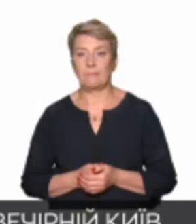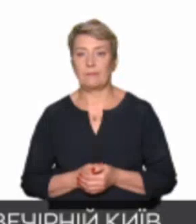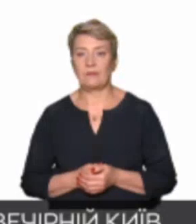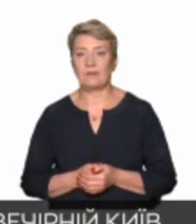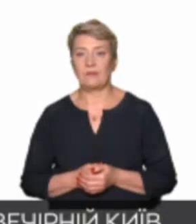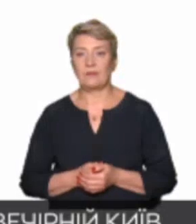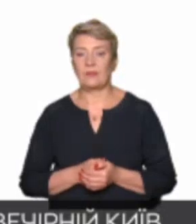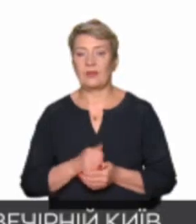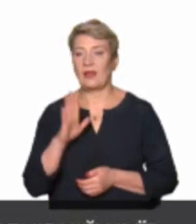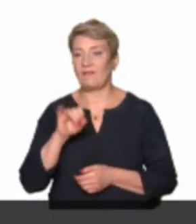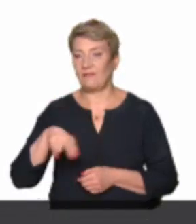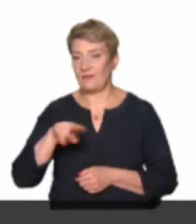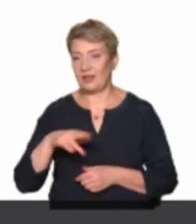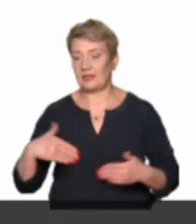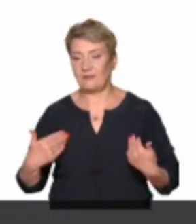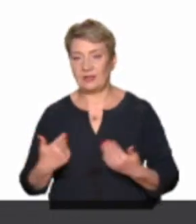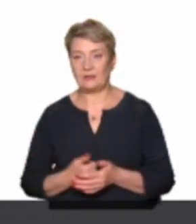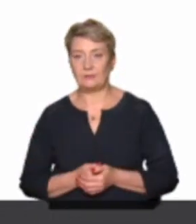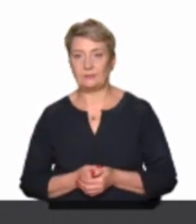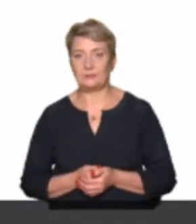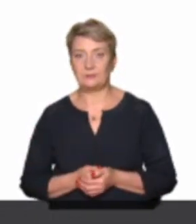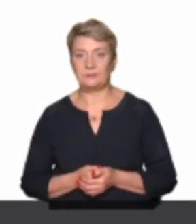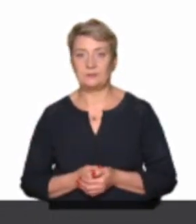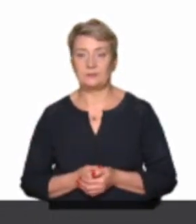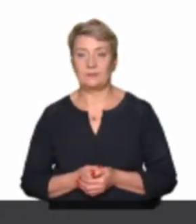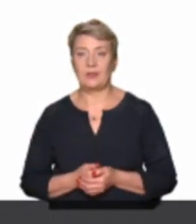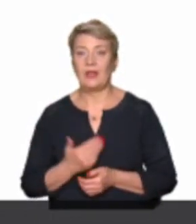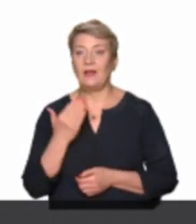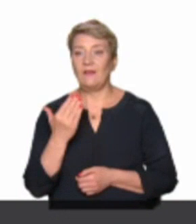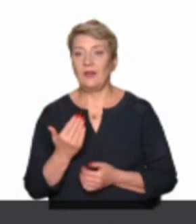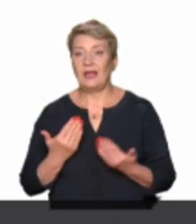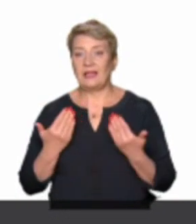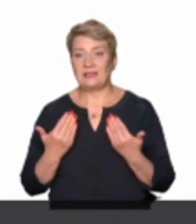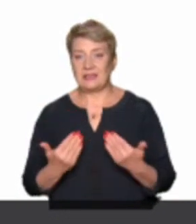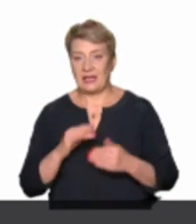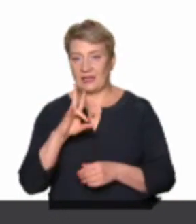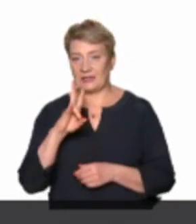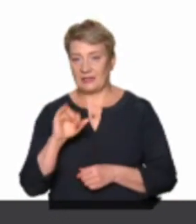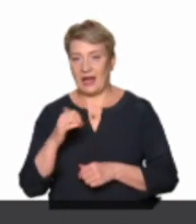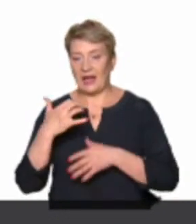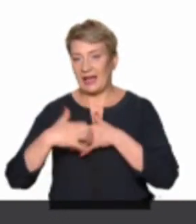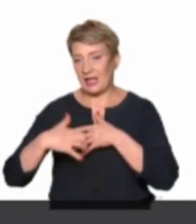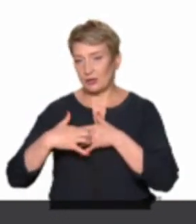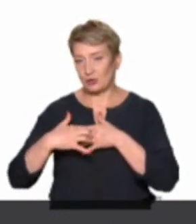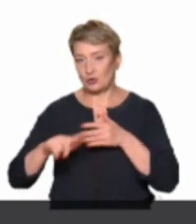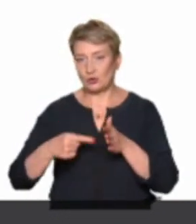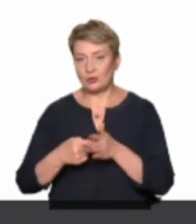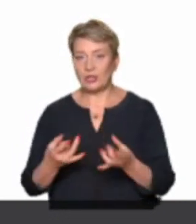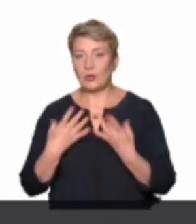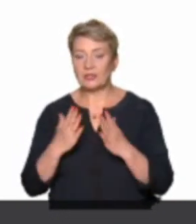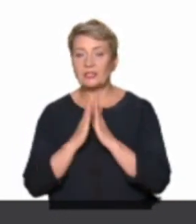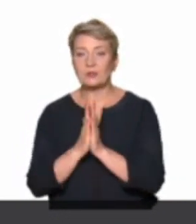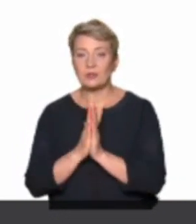Владо, вітаю вас. Вітаю вас. Ви зараз на Херсонщині. Розкажіть, будь ласка, що ви